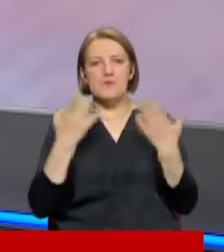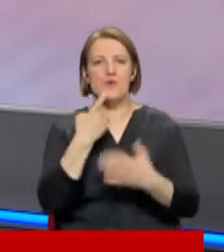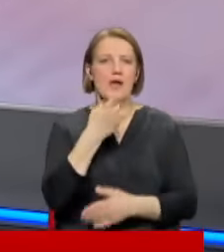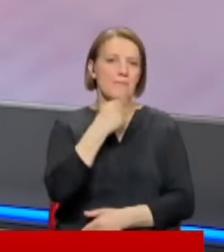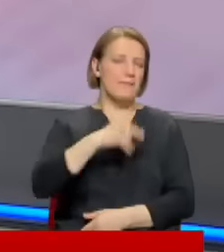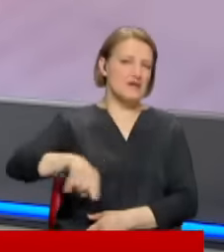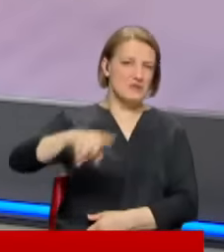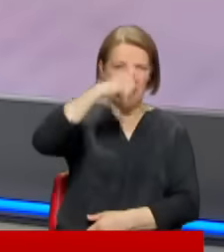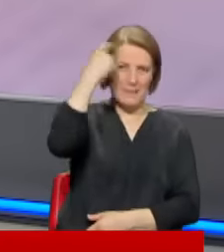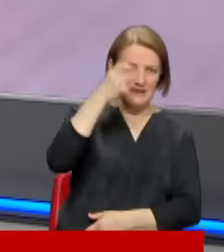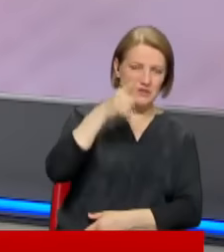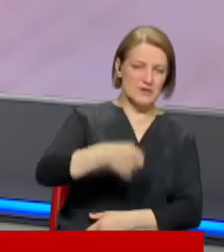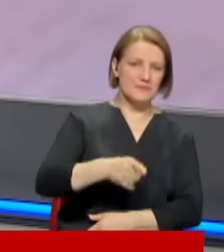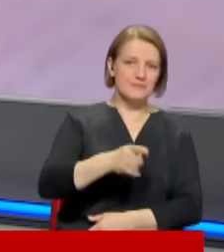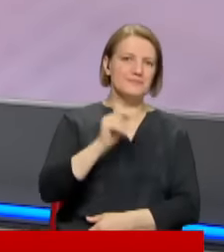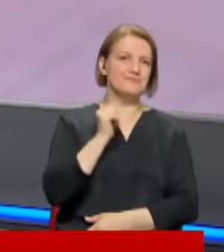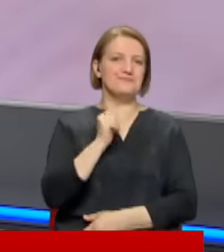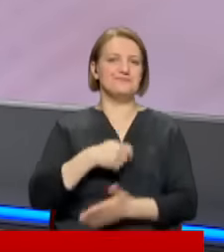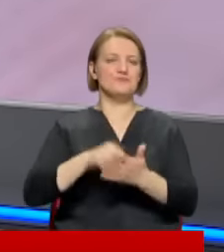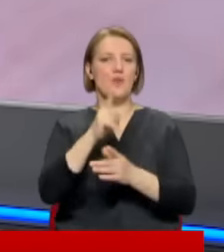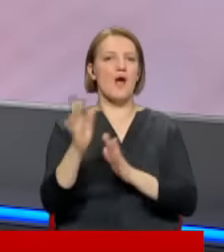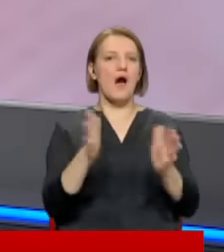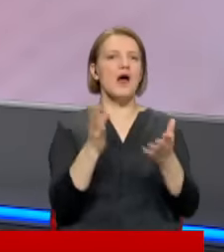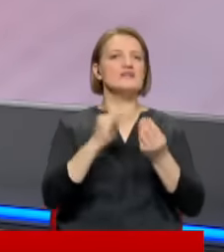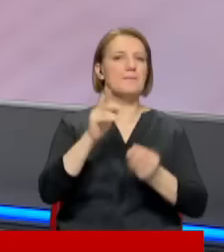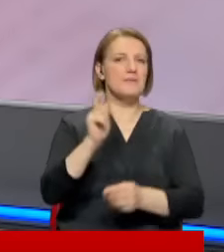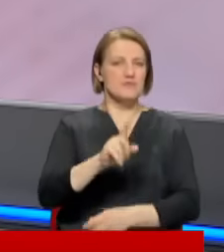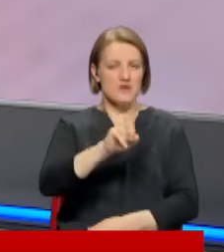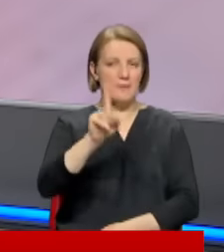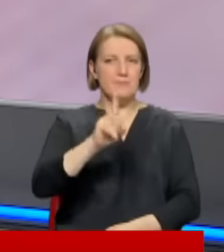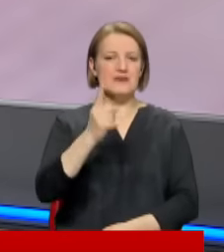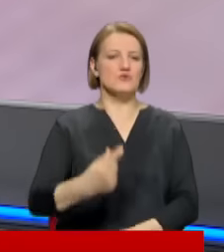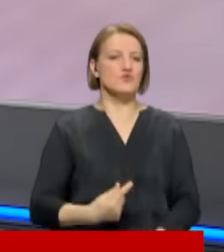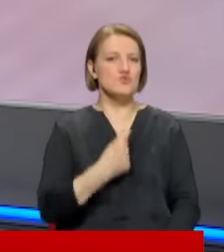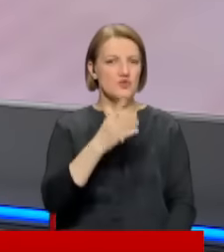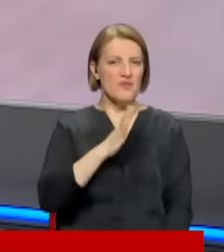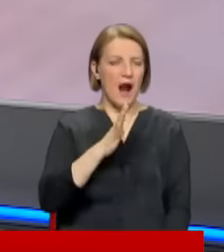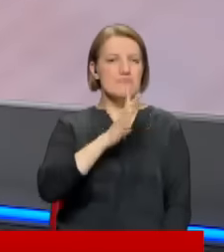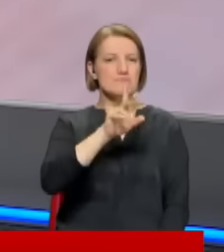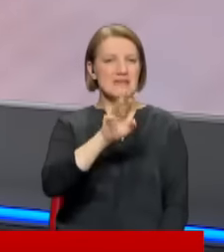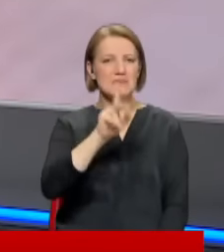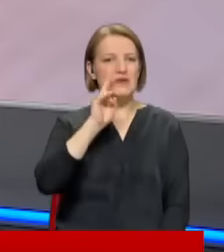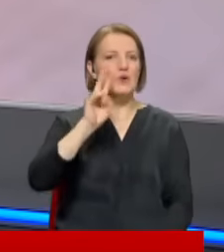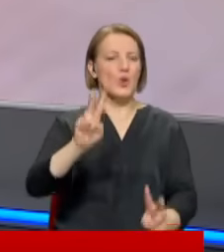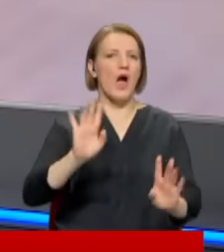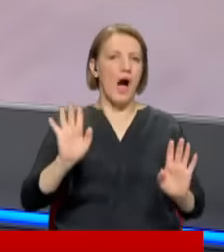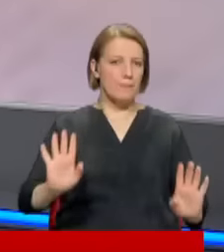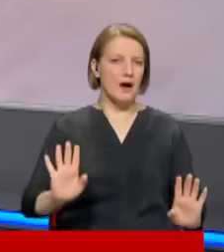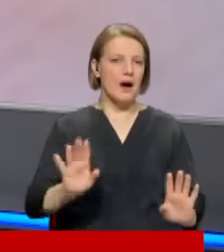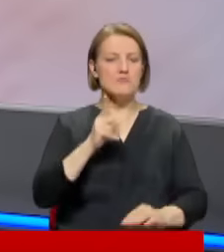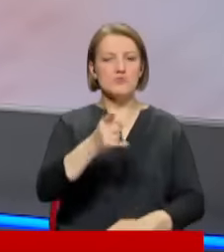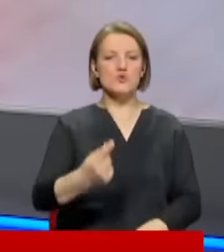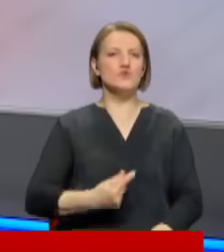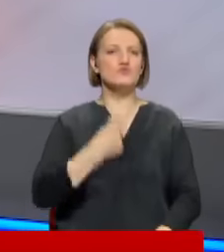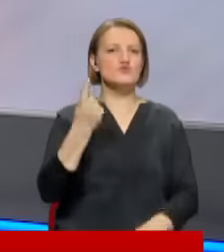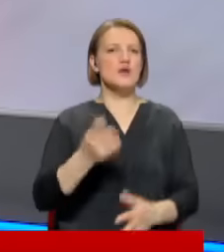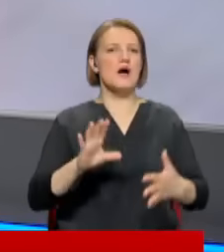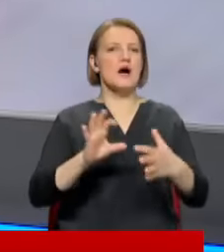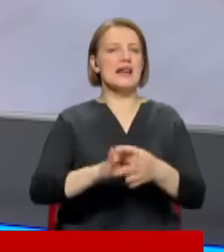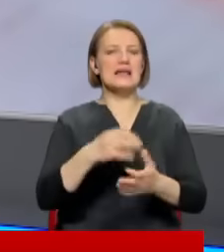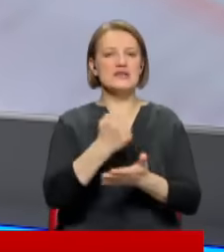emekçi, asgari ücretli, onlara bir ara zam yapılacak mı? Bir umut varmış gibi göründü ama bu umuda